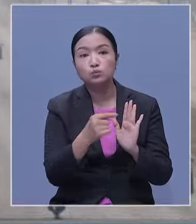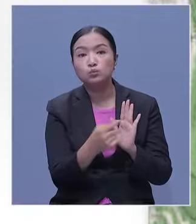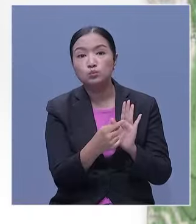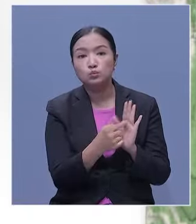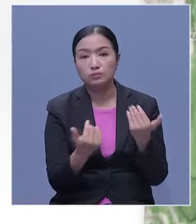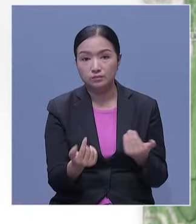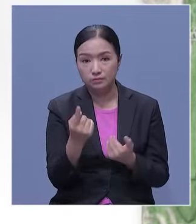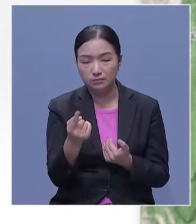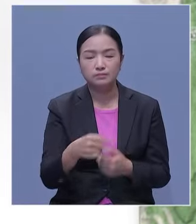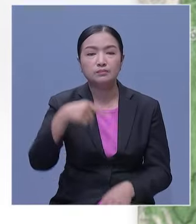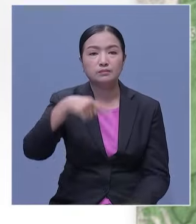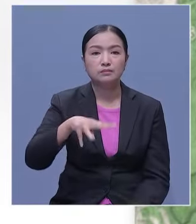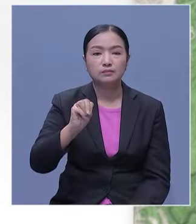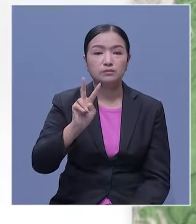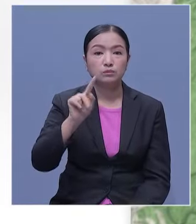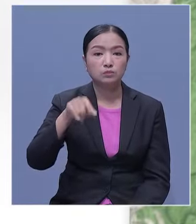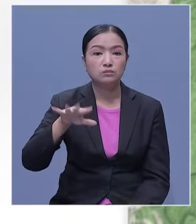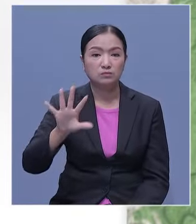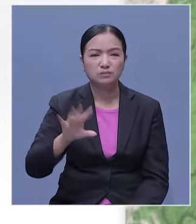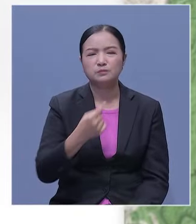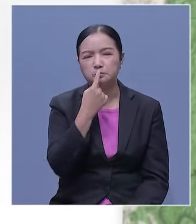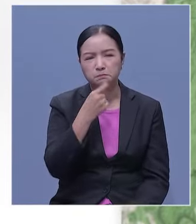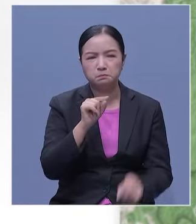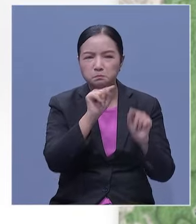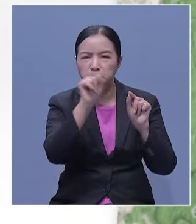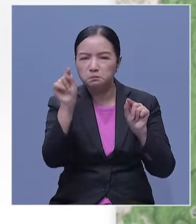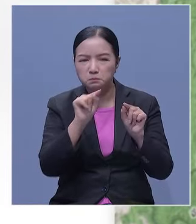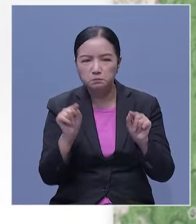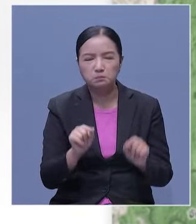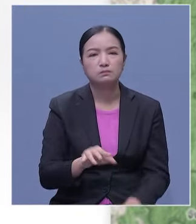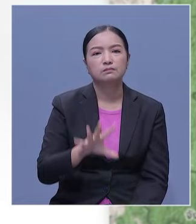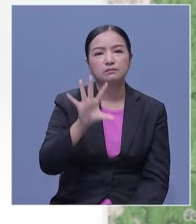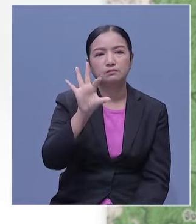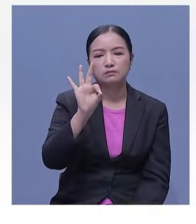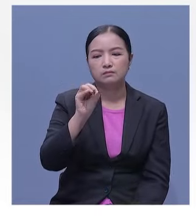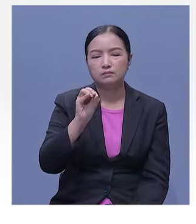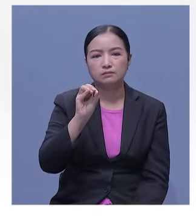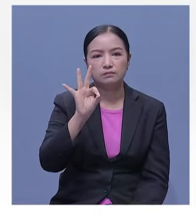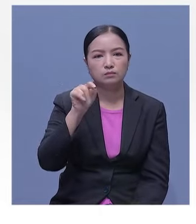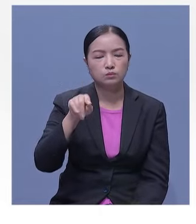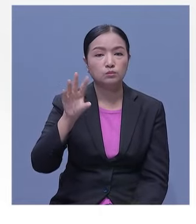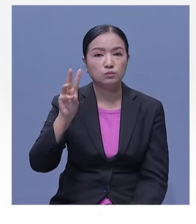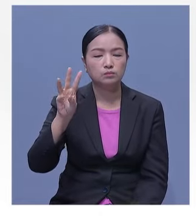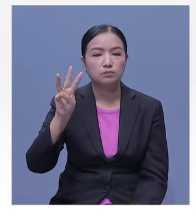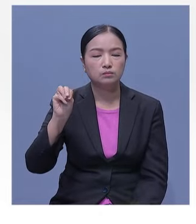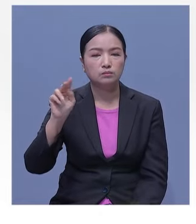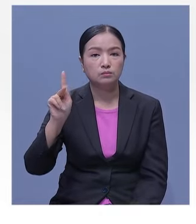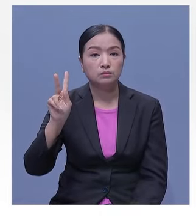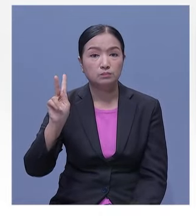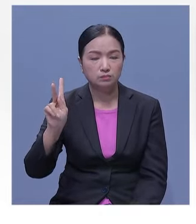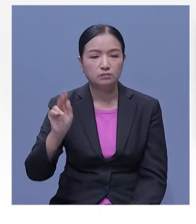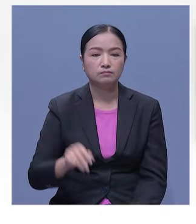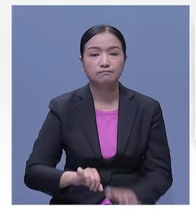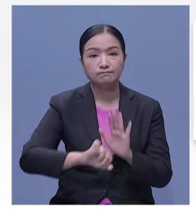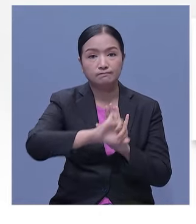รวันนี้ PM2.5 โซนแดงนะคะ 99.6 ไมโครกรัมต่อลูกบาศก์เมตรส่วน